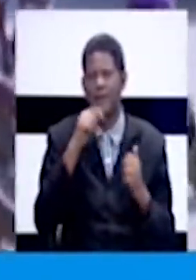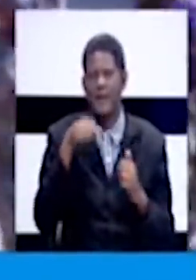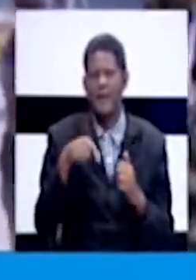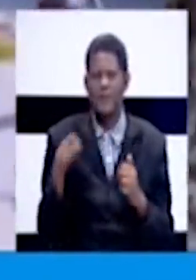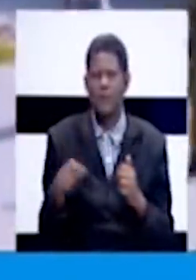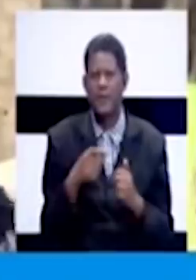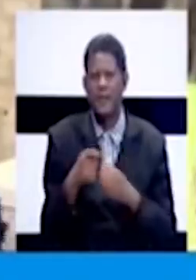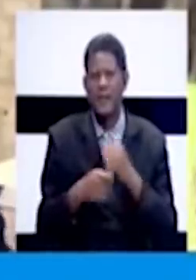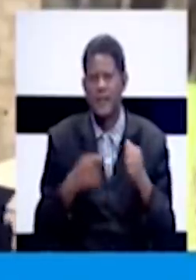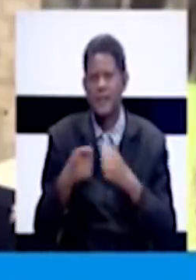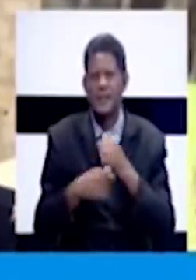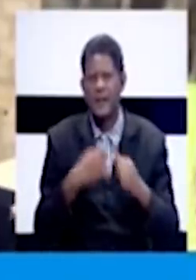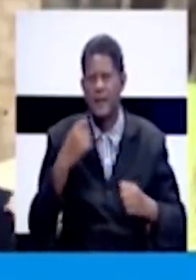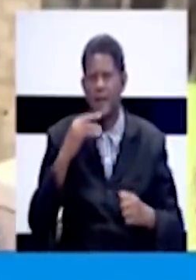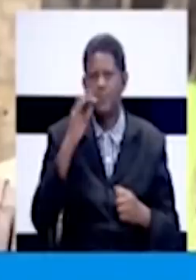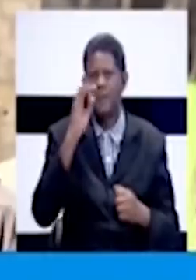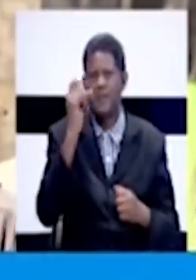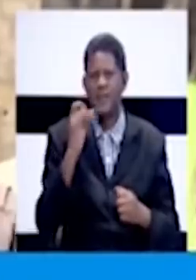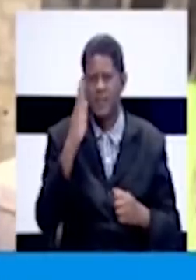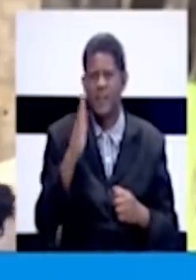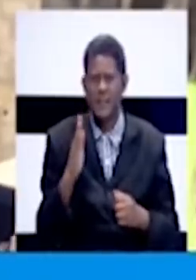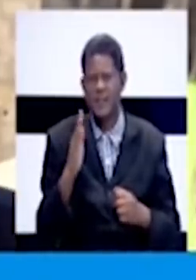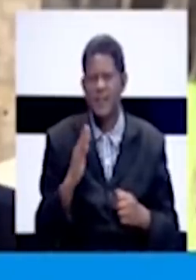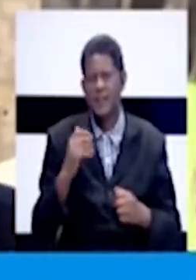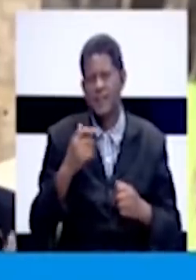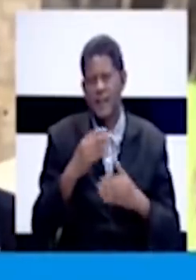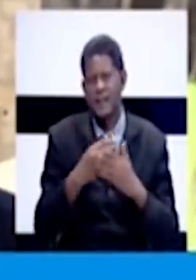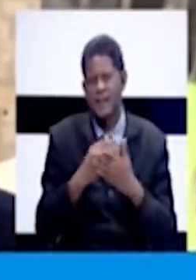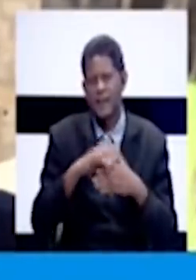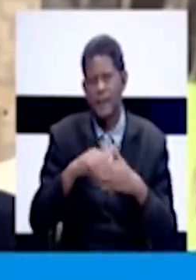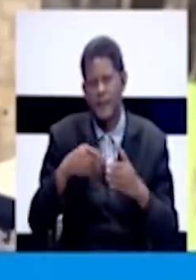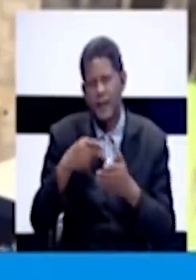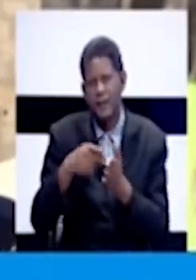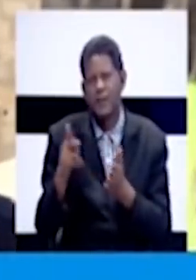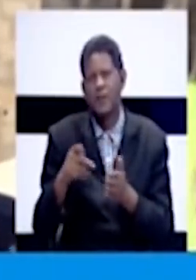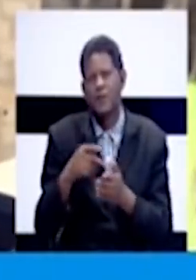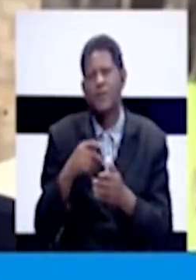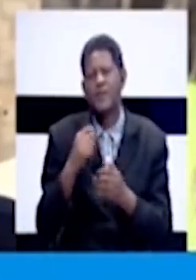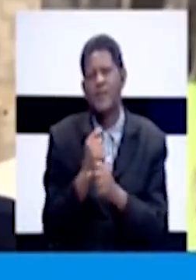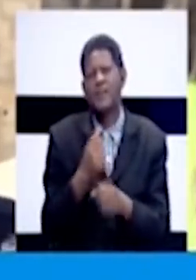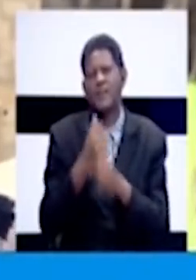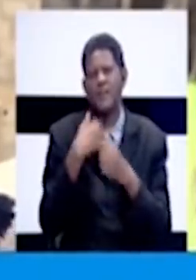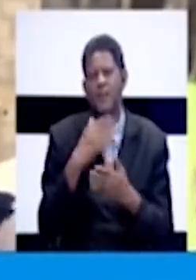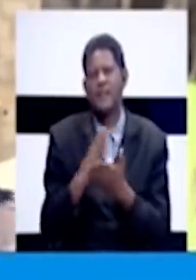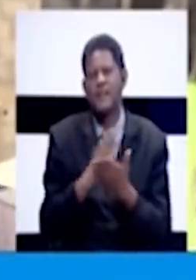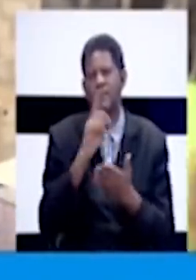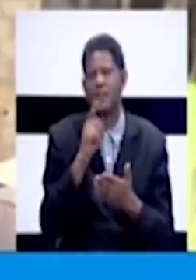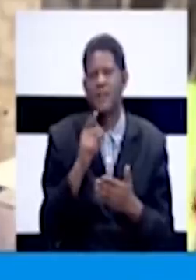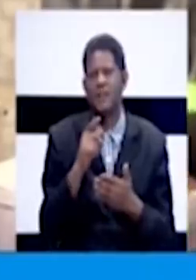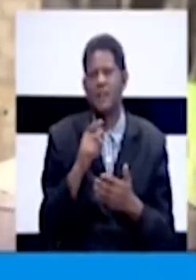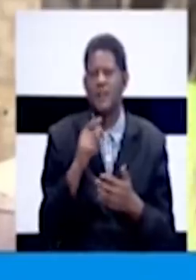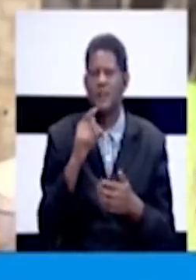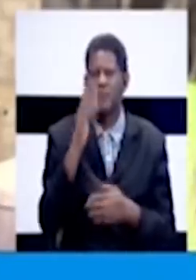ድማ ዓፅድ ኣለኹ ናቶም ምልሻ ተኣዚ ባዕለይ ብቃዕመይ ገንዘበ ይለሃክለ ይሰርሕ ኣለኹ እዩ ንሳተፍለና ኢና ናተሳተፍና ሓመድ ኮን